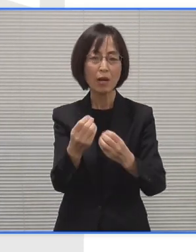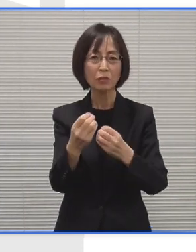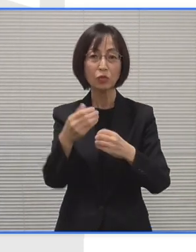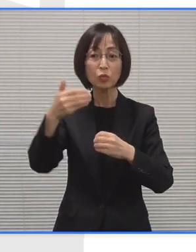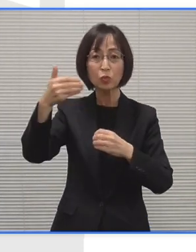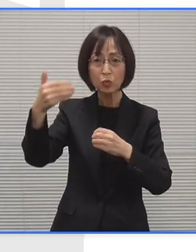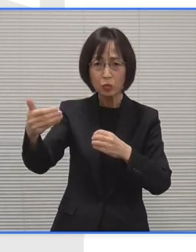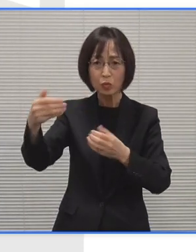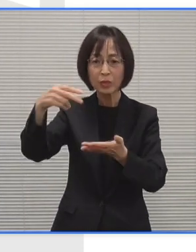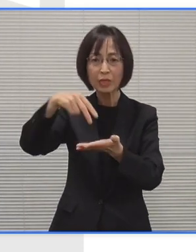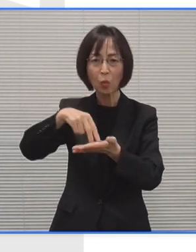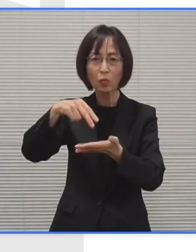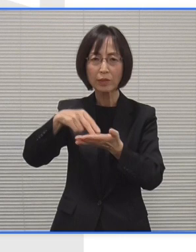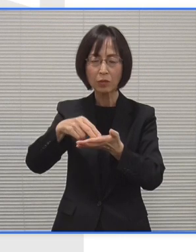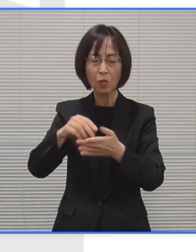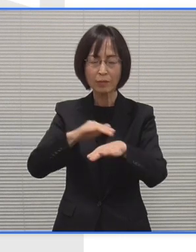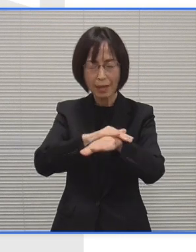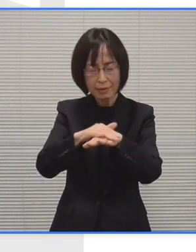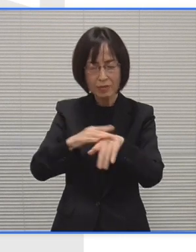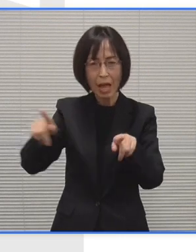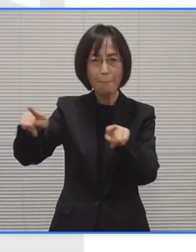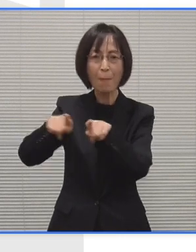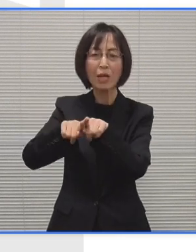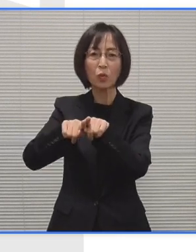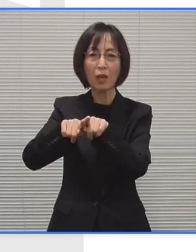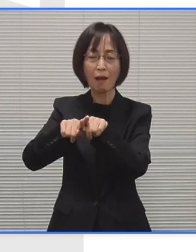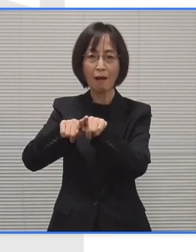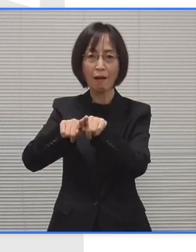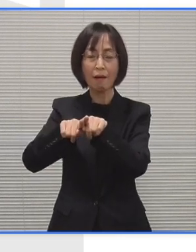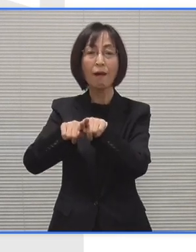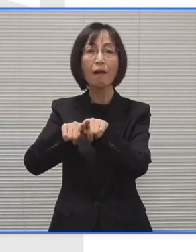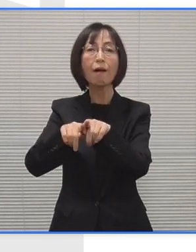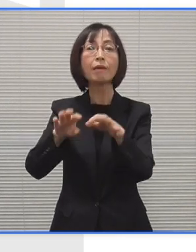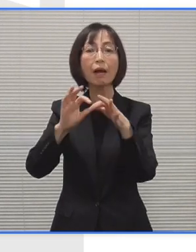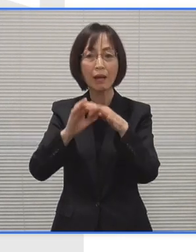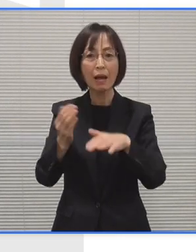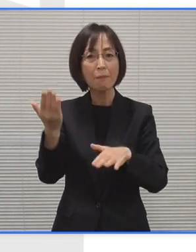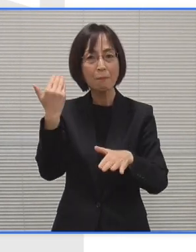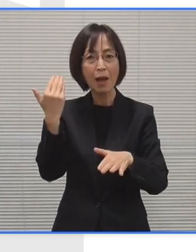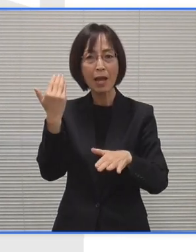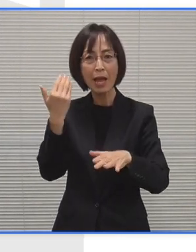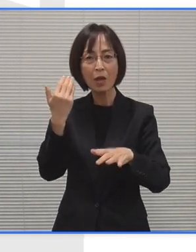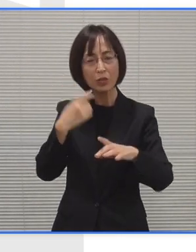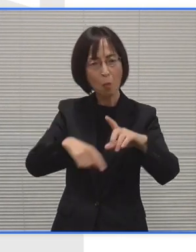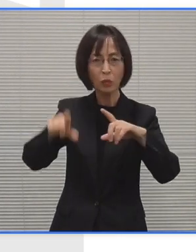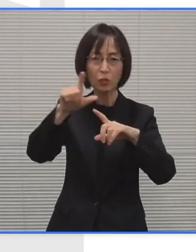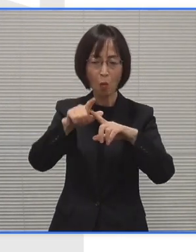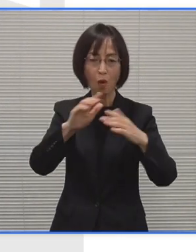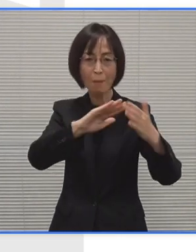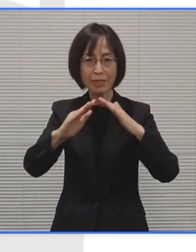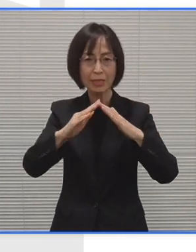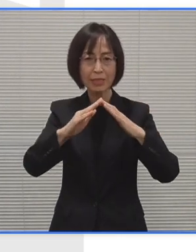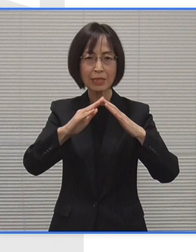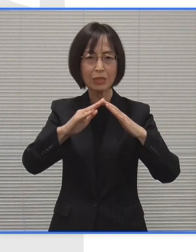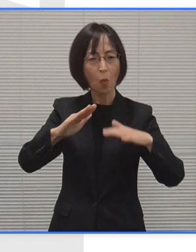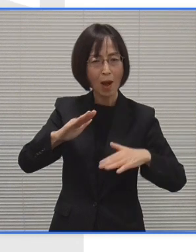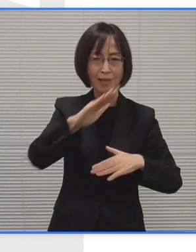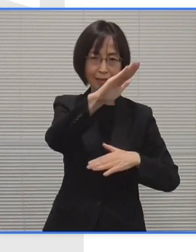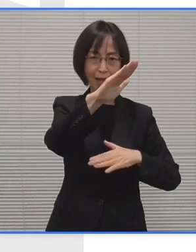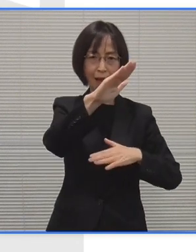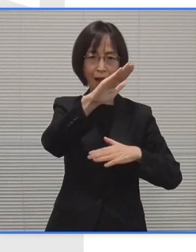ナーであるので、これまで以上に町の活性化やにぎわい